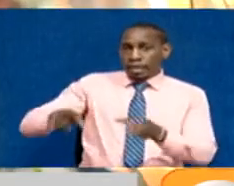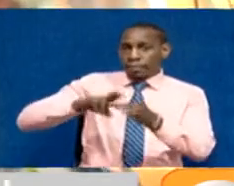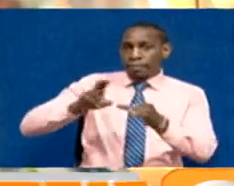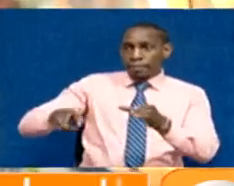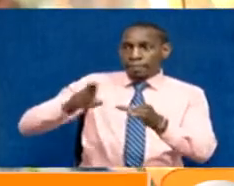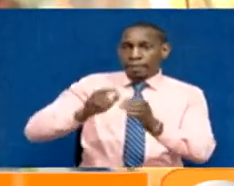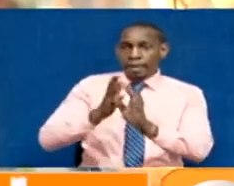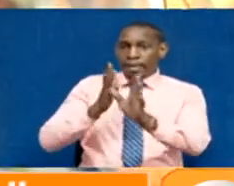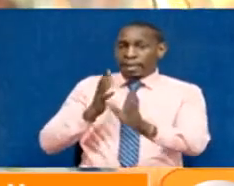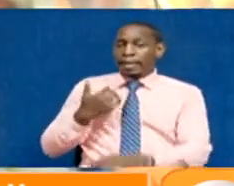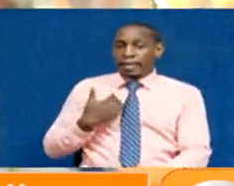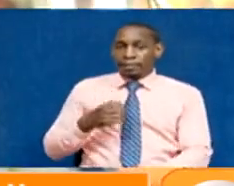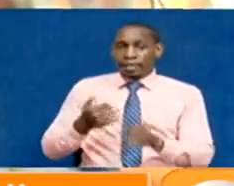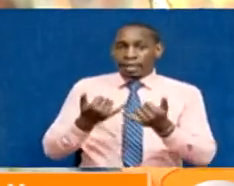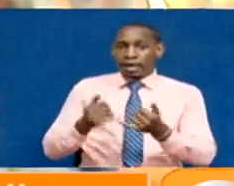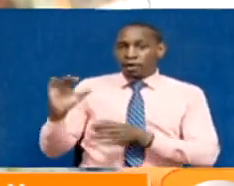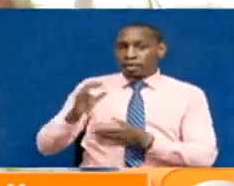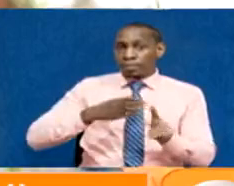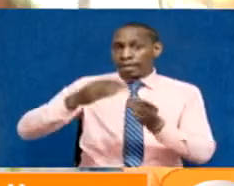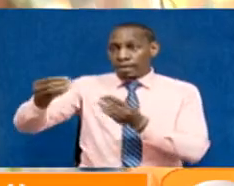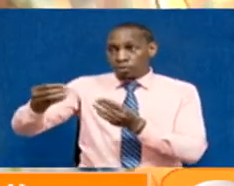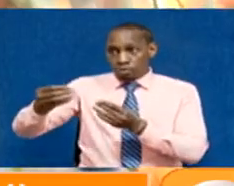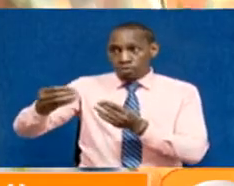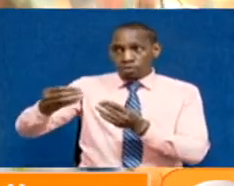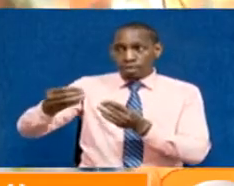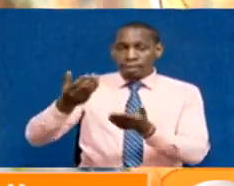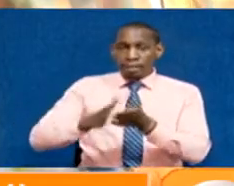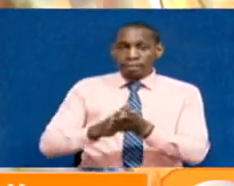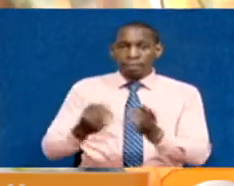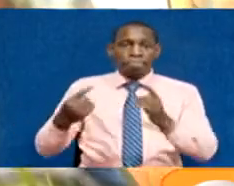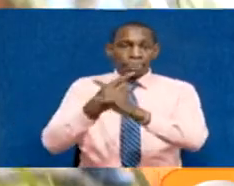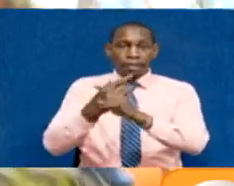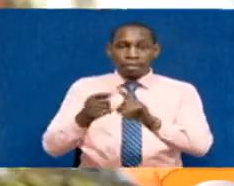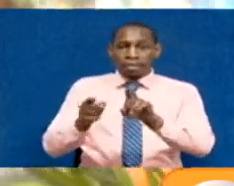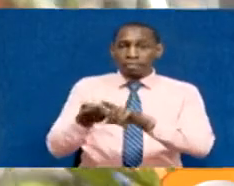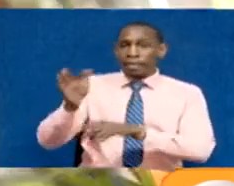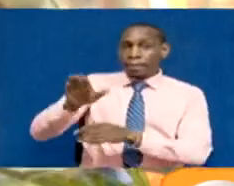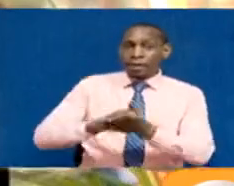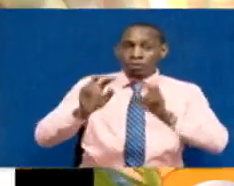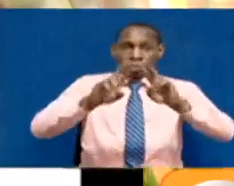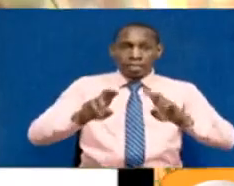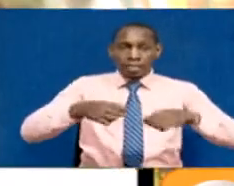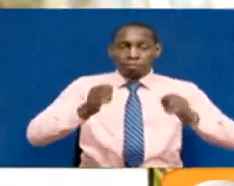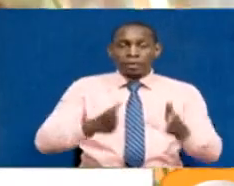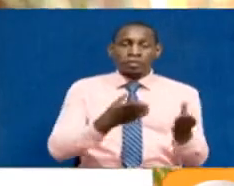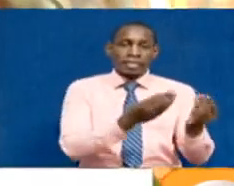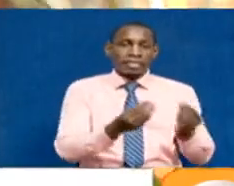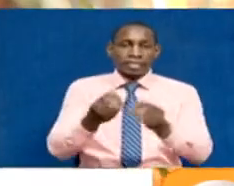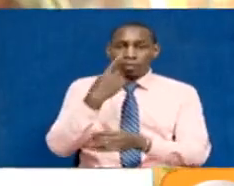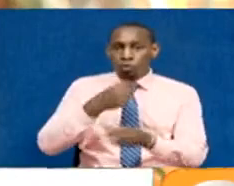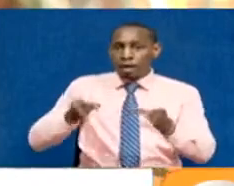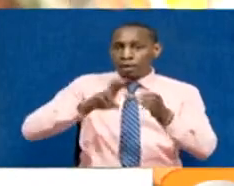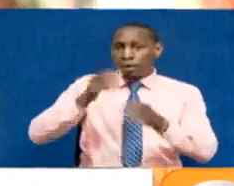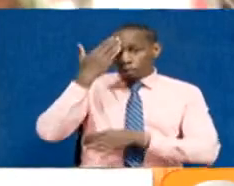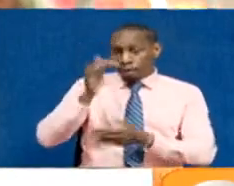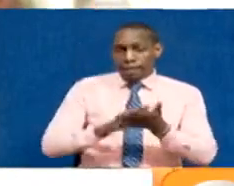tunabeba na line. Kwa hivyo hata sasa customer akienda pale, ukienda wakosana na mtu arudi pale, kumtrace na kuwa ni rahisi mwenye amekubeba.